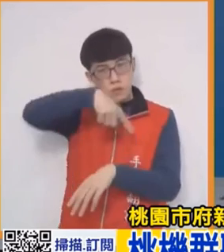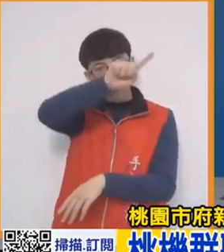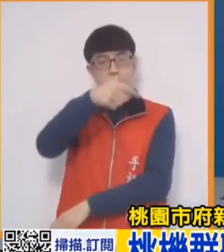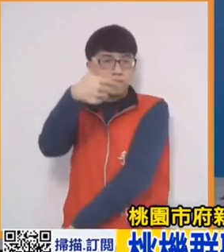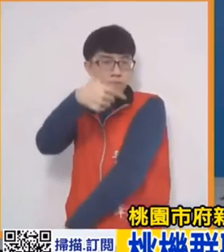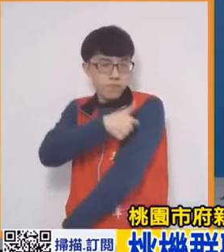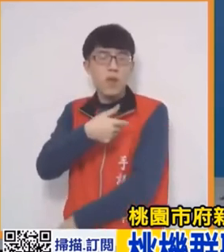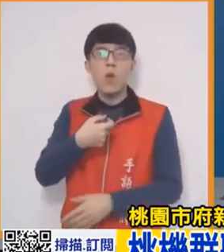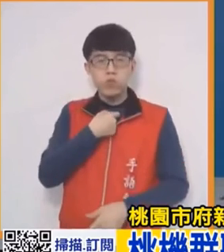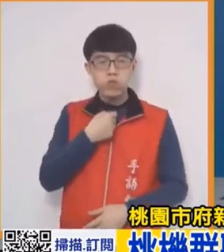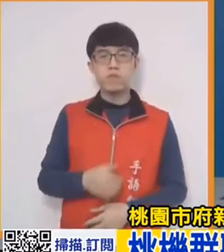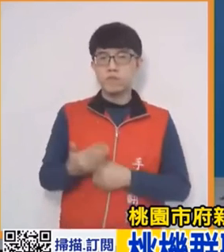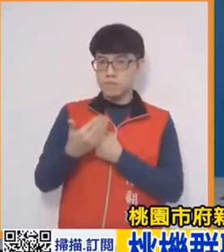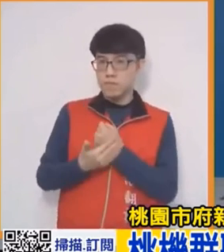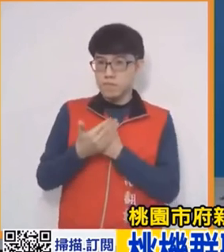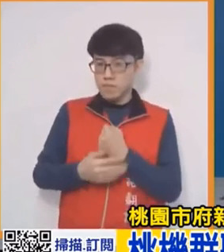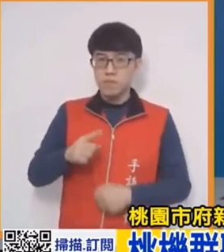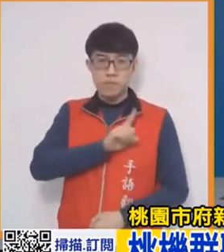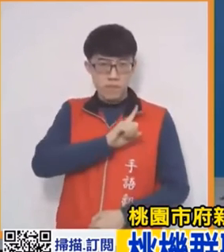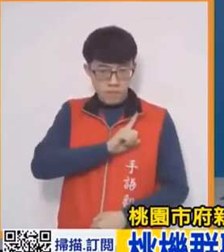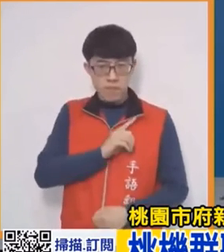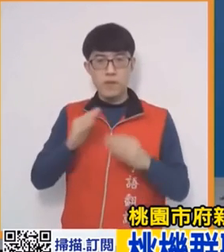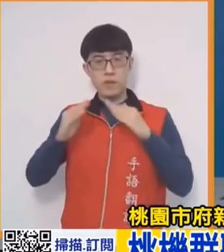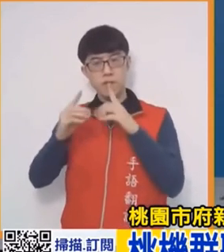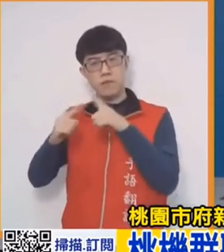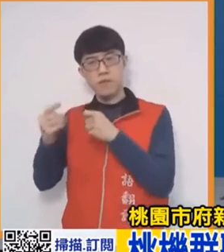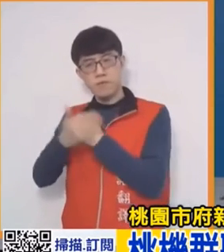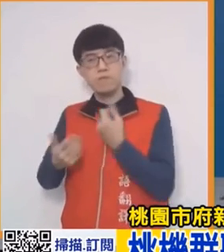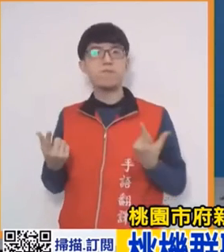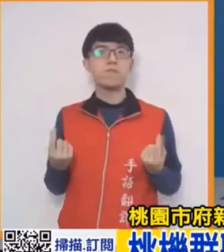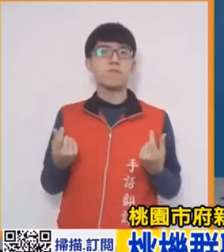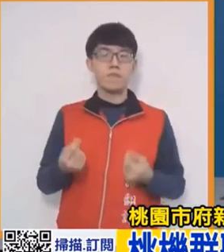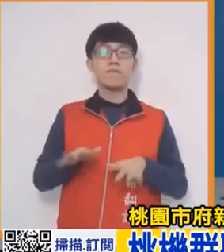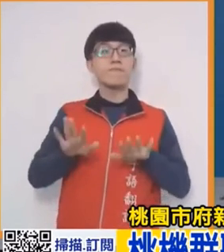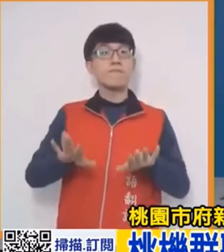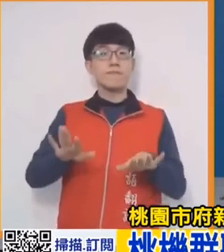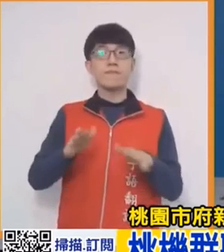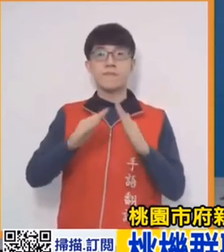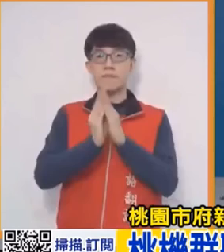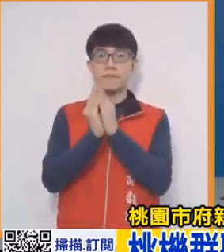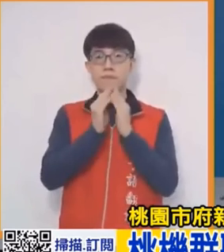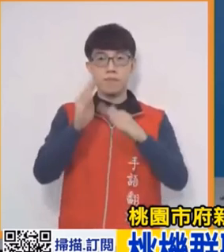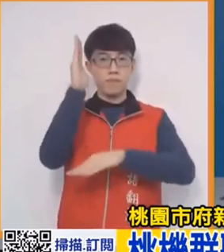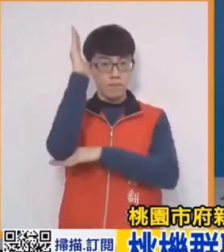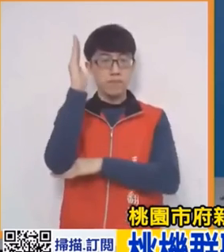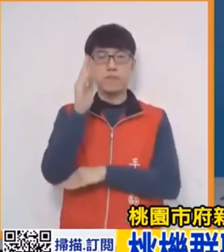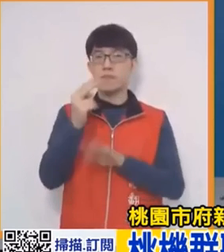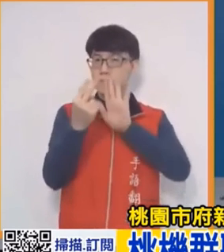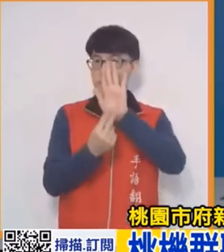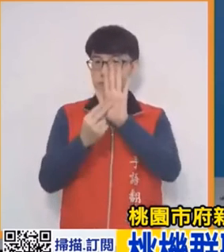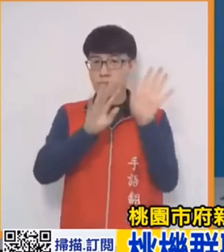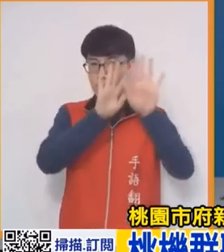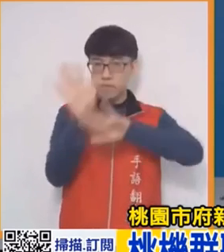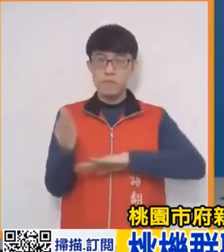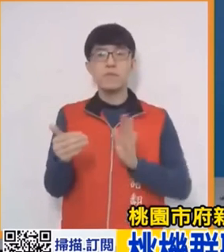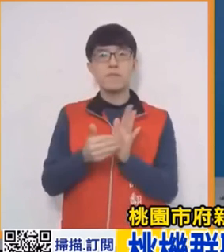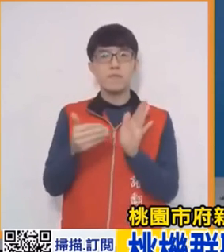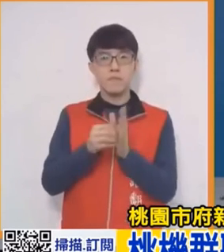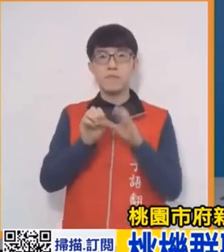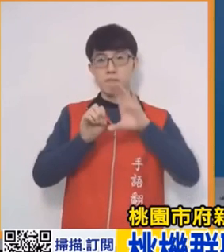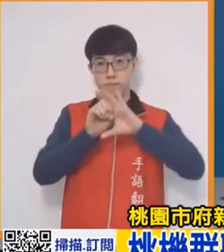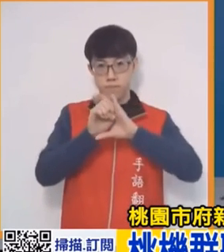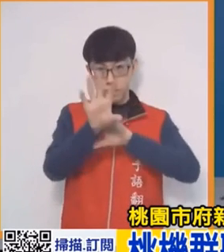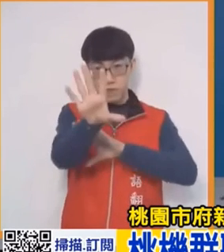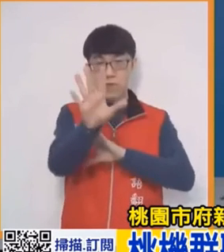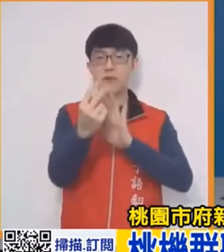护率，那也可以保护自己也可以保护家人。那以上呢就是今天桃园市政府的疫情说明会，直播到此结束，谢谢。